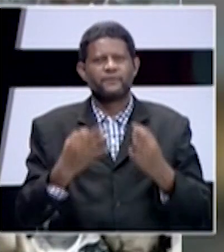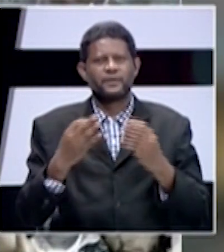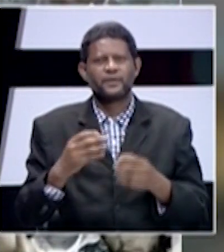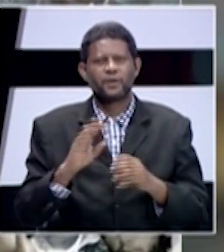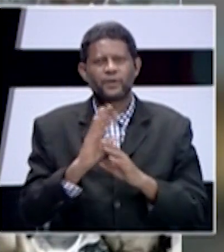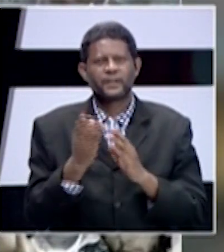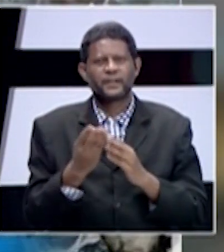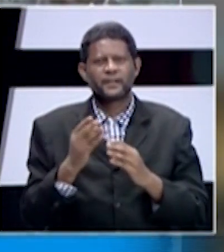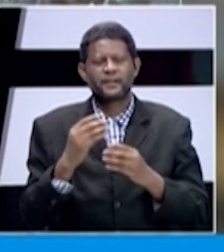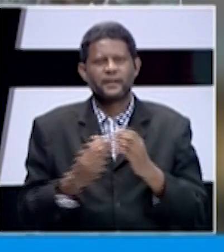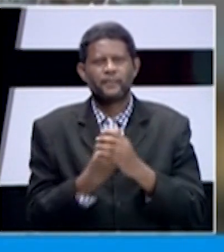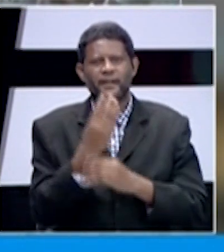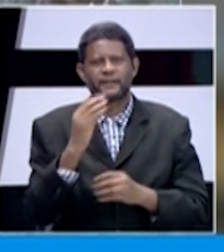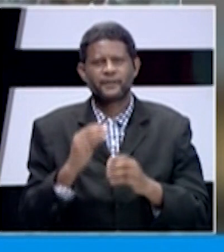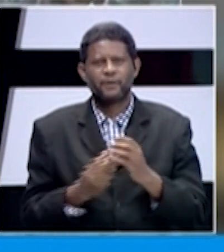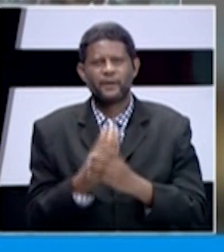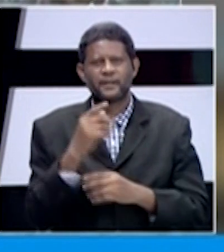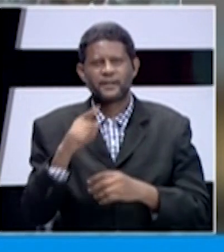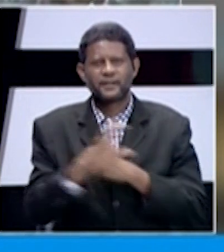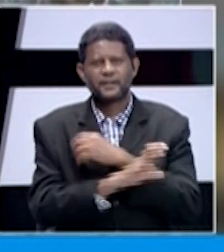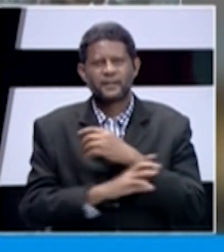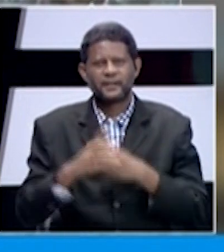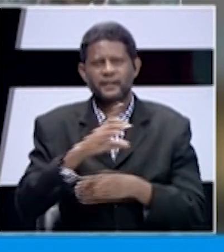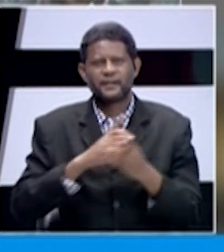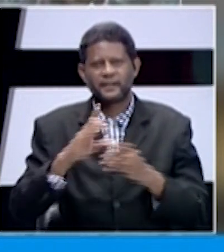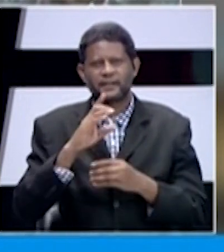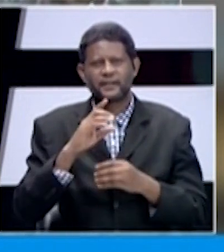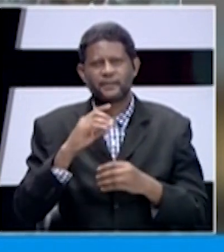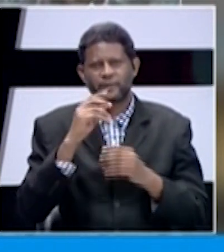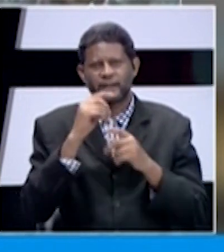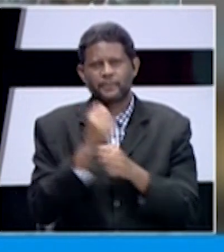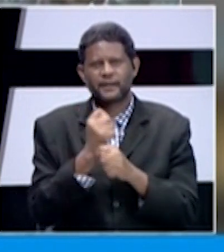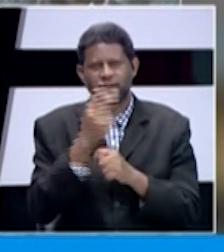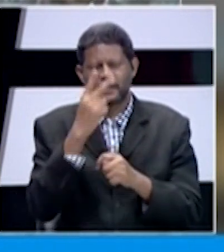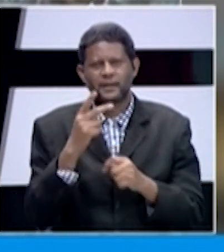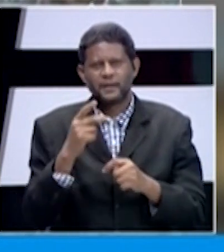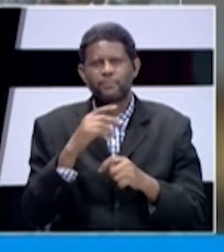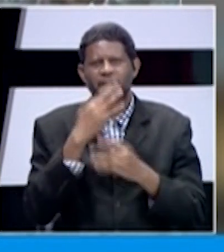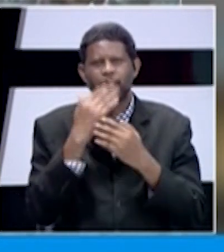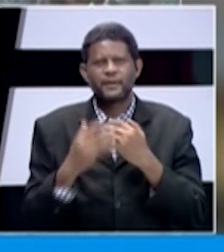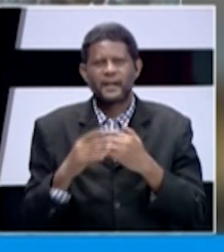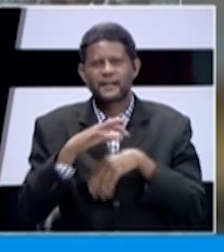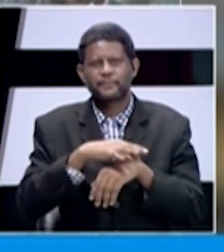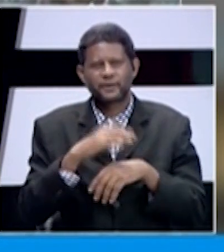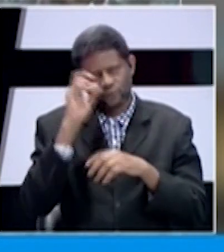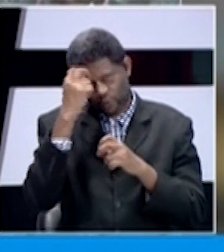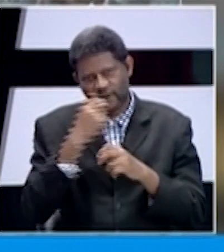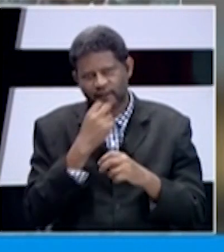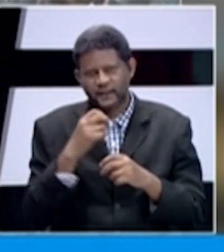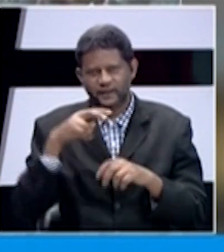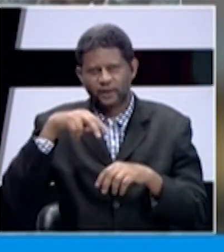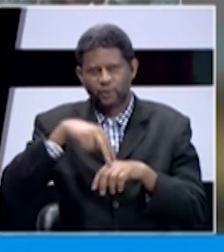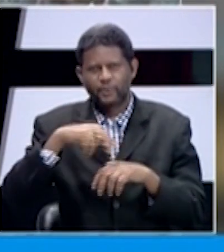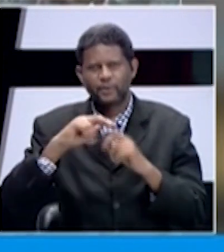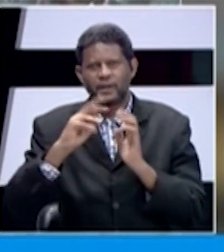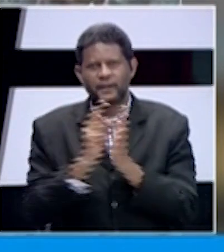هو لمعاتن معبالن الزيك اللي حاجرن بتقبال زرعي بدمن عزم تنولدنا زيتان صح جمن قستي